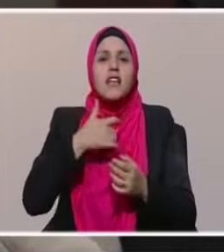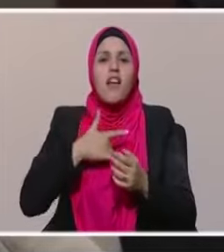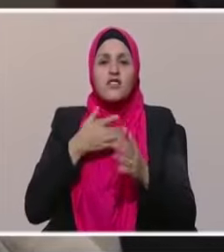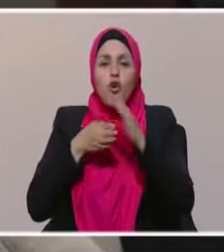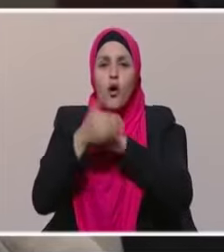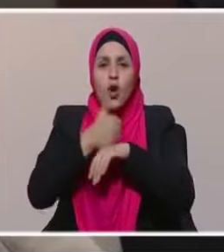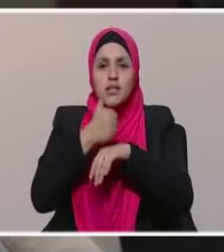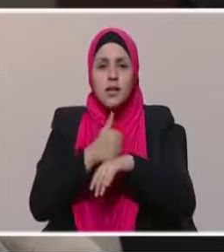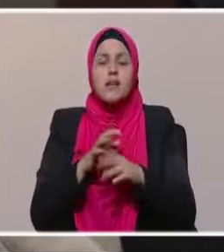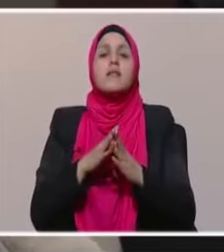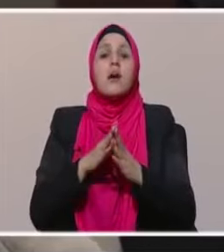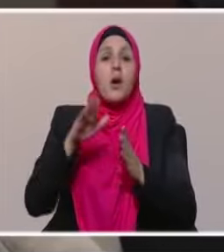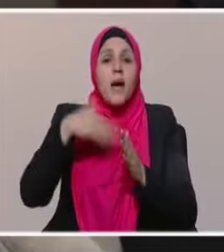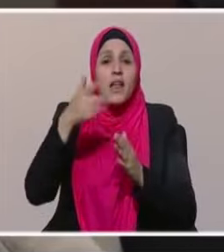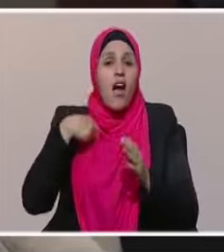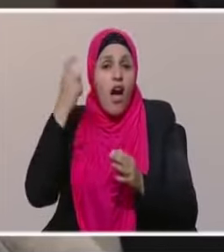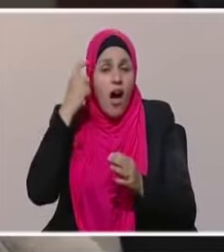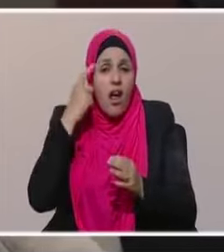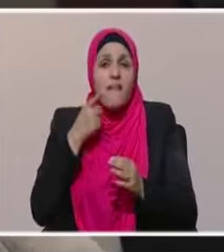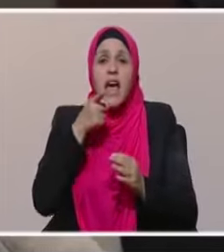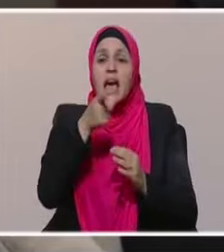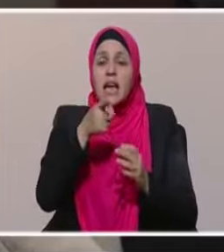المؤسسة. عرفنا عنها ان هي